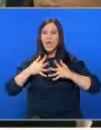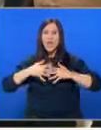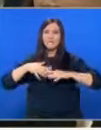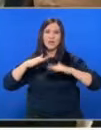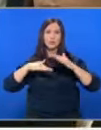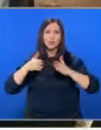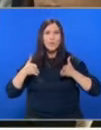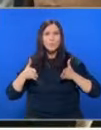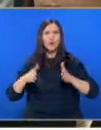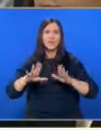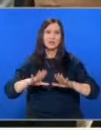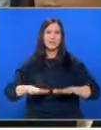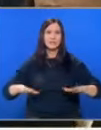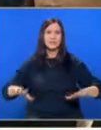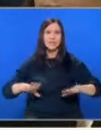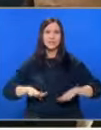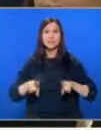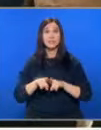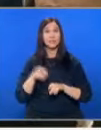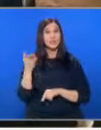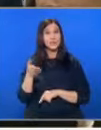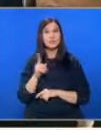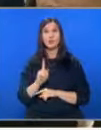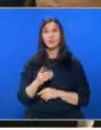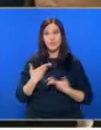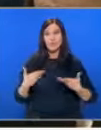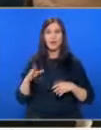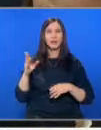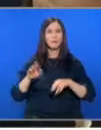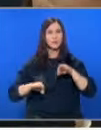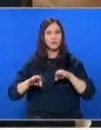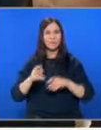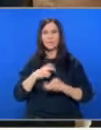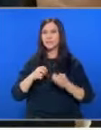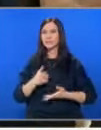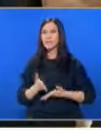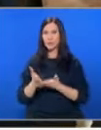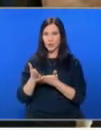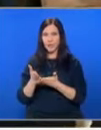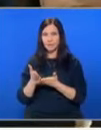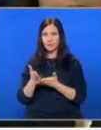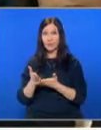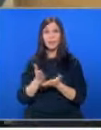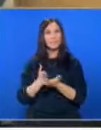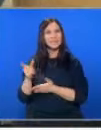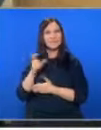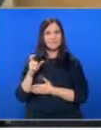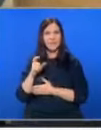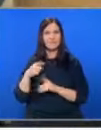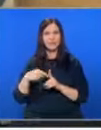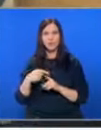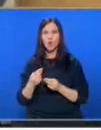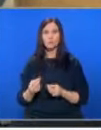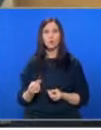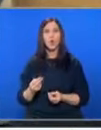от булевардите, детските градини са същите тези, за които ние гласувахме и търсихме подкрепа през септември месец.